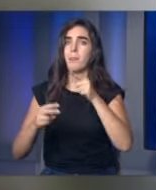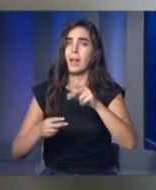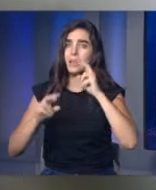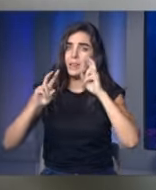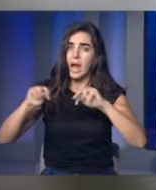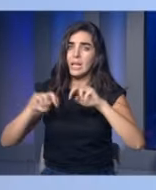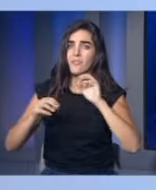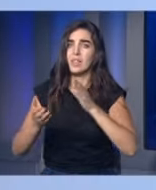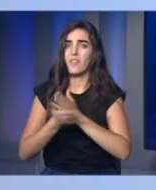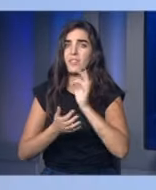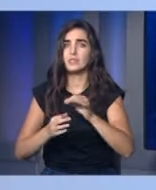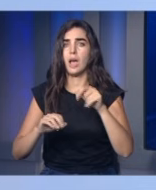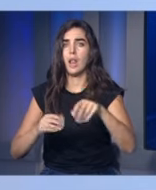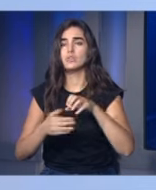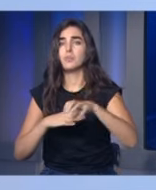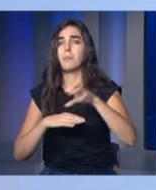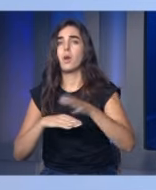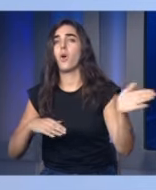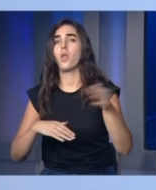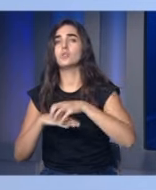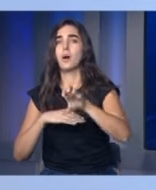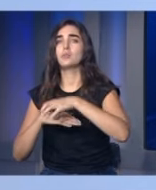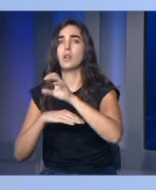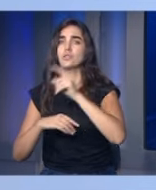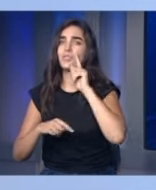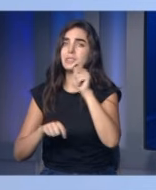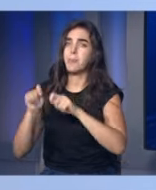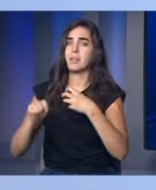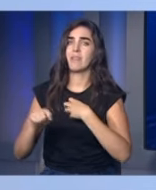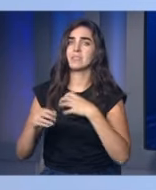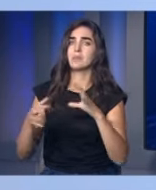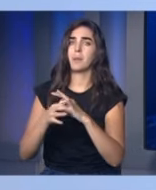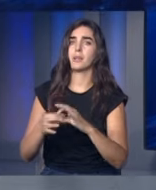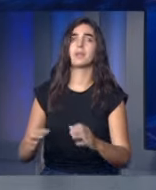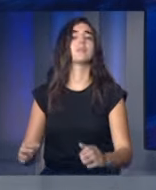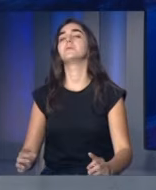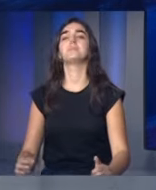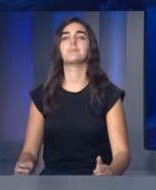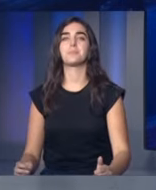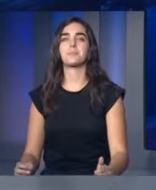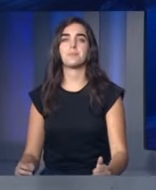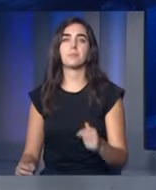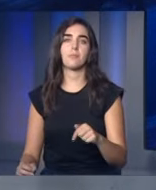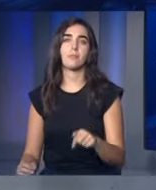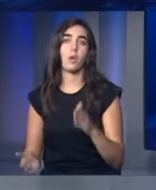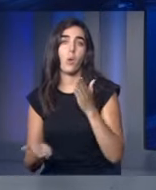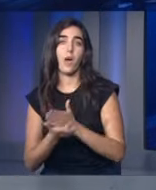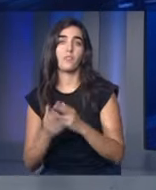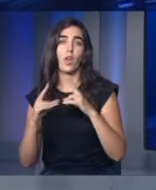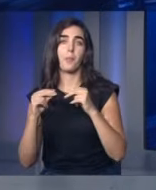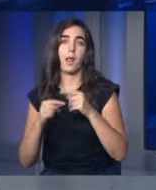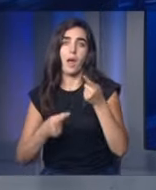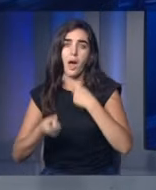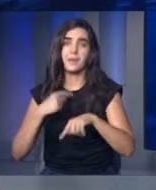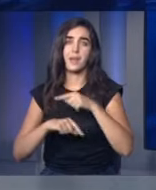دولي في حادث مجد الشمس وحض جميع الجهات على ضبط النفس. وهذا المساء موقف لبنان